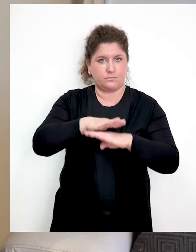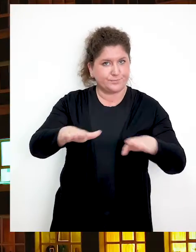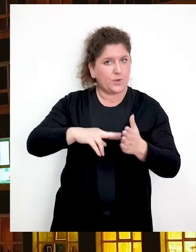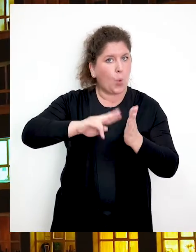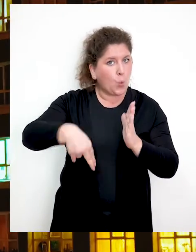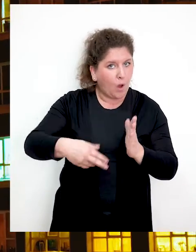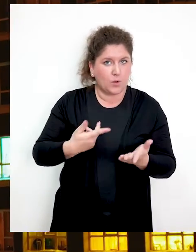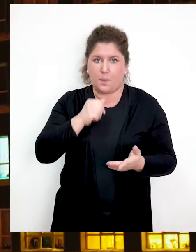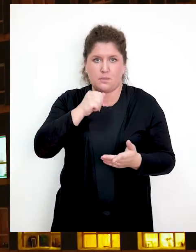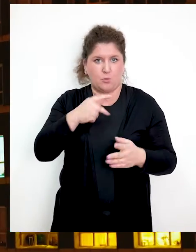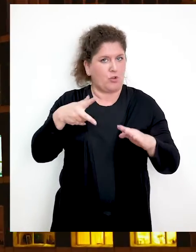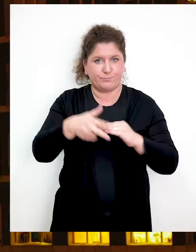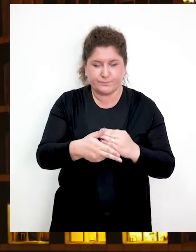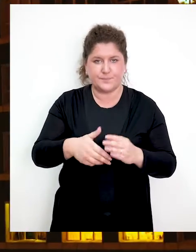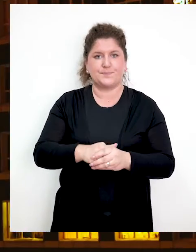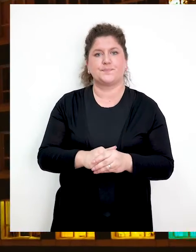bilo.